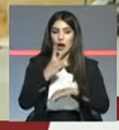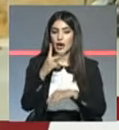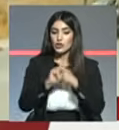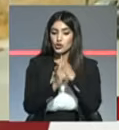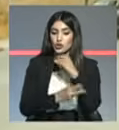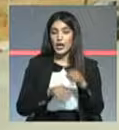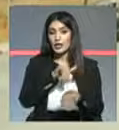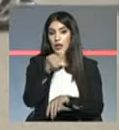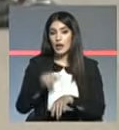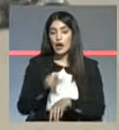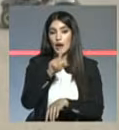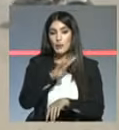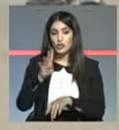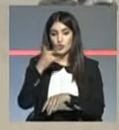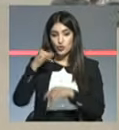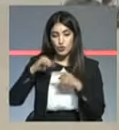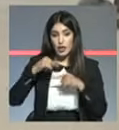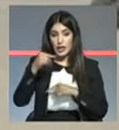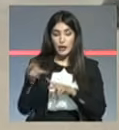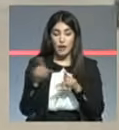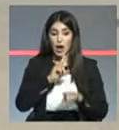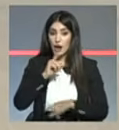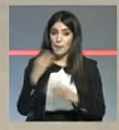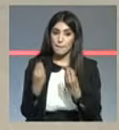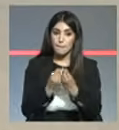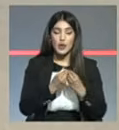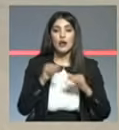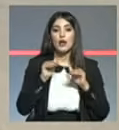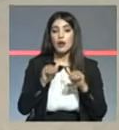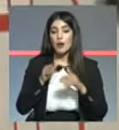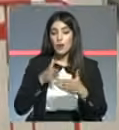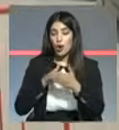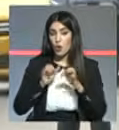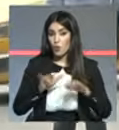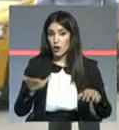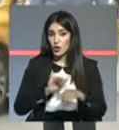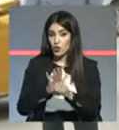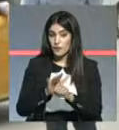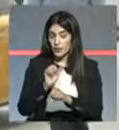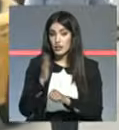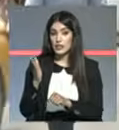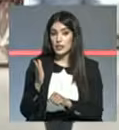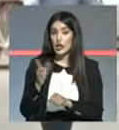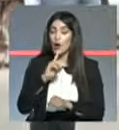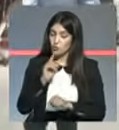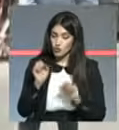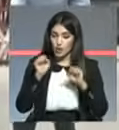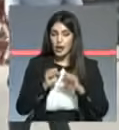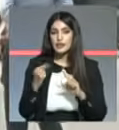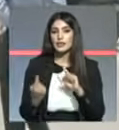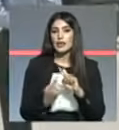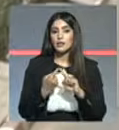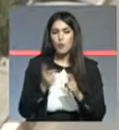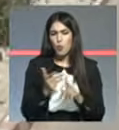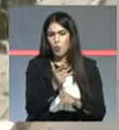الرابع عشر من جوليا الحالي فضلا عن قرارات اخرى تصب في خانه كسر الحلقات العدوى بالفيروس ما امكن خاصه مع